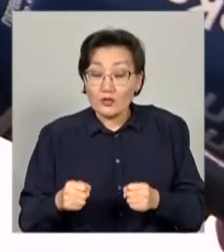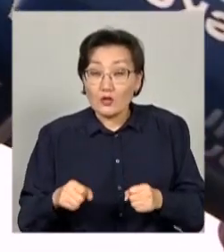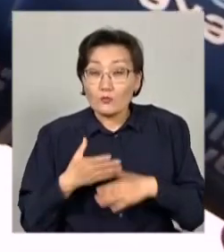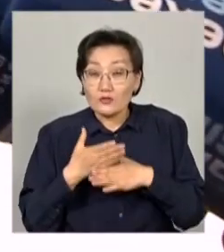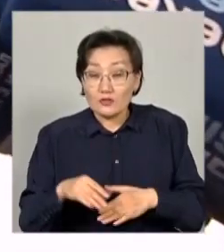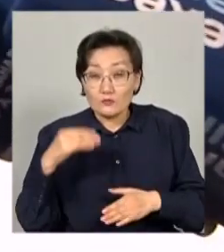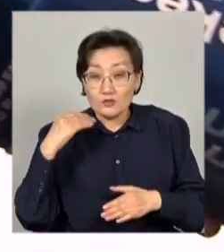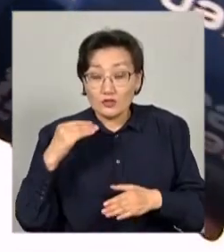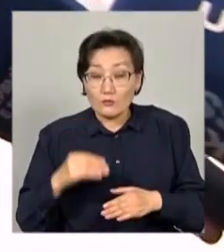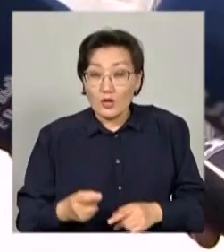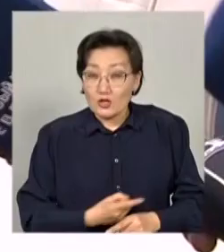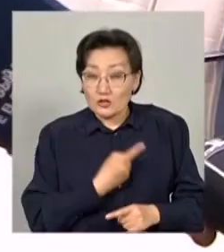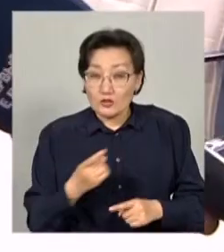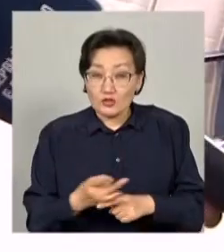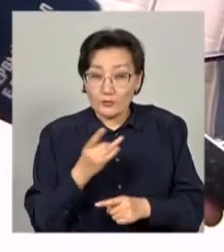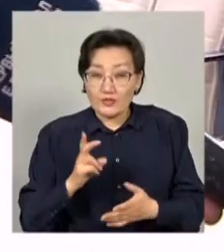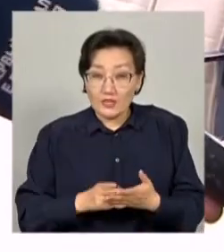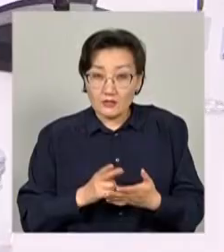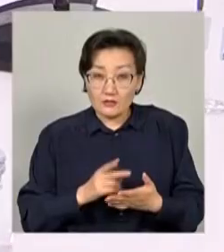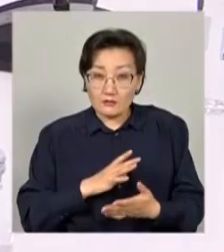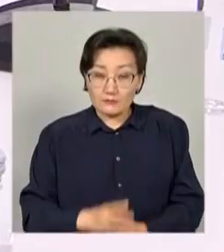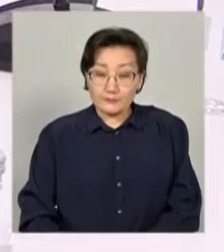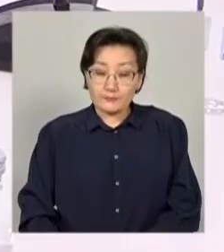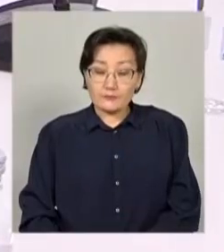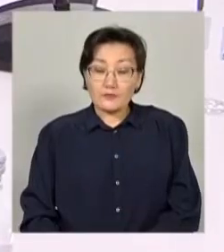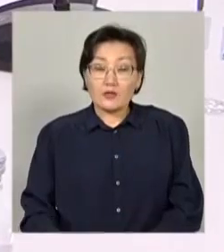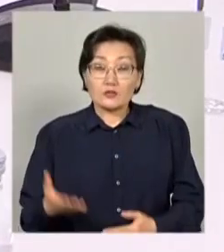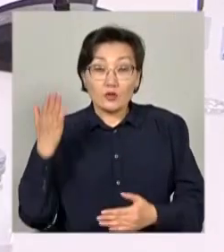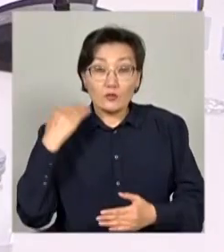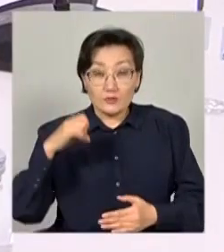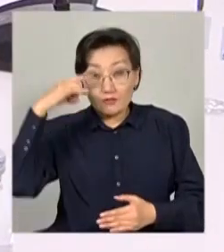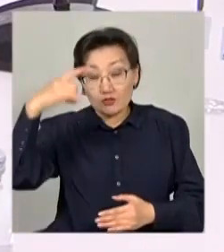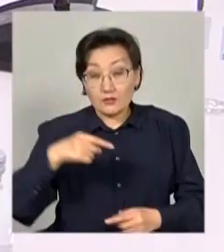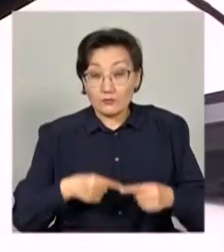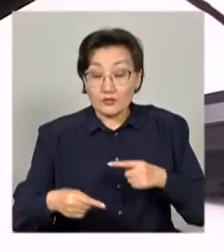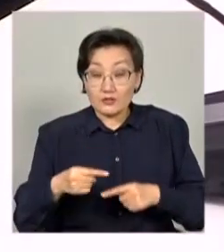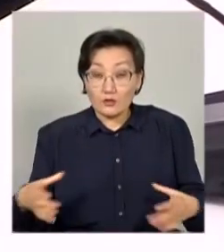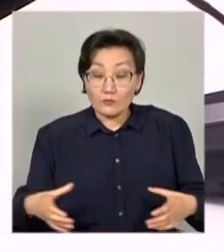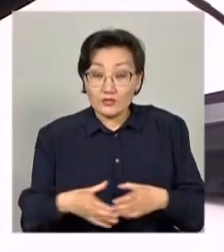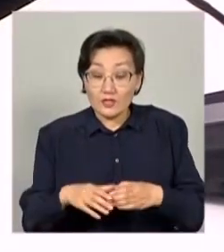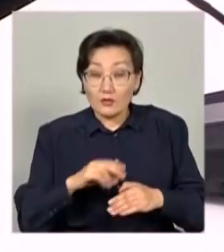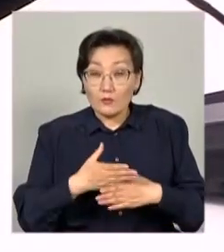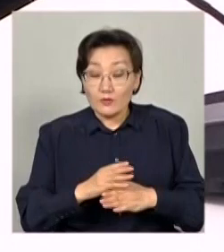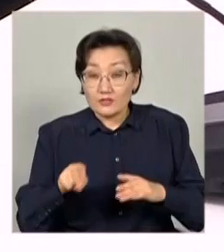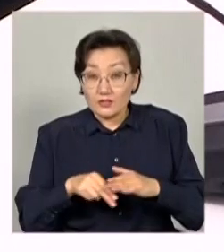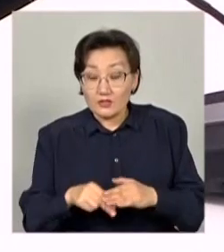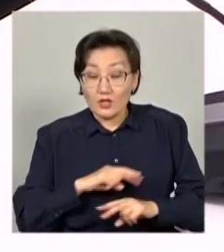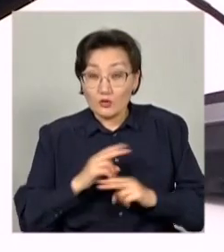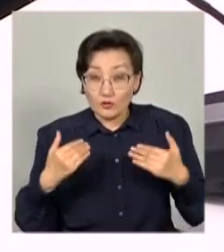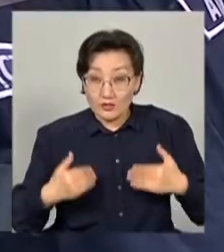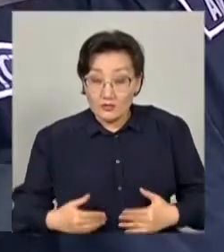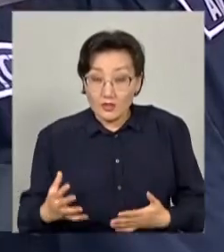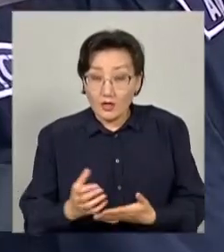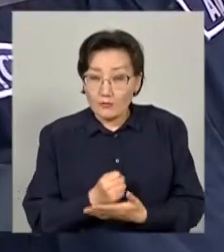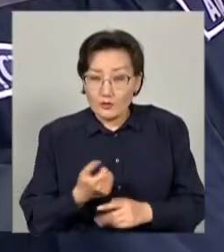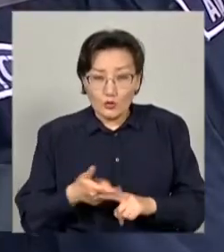Түркияда Мирта шеберлігін тағы бір мәрте дәлелдеді. Жақында отанға оралған құтқарушылар қирандылардың астынан тірі адамды тапқанда